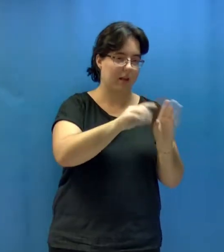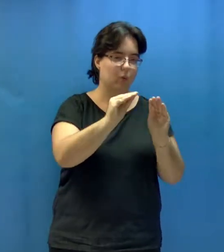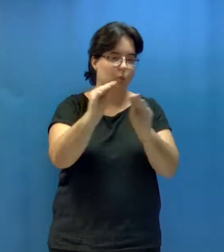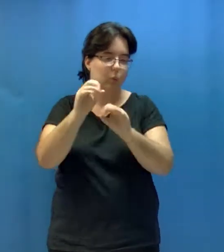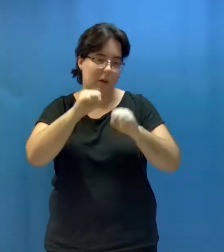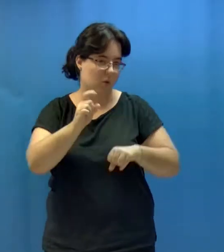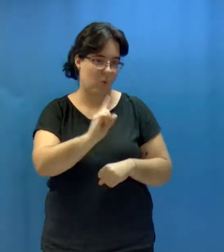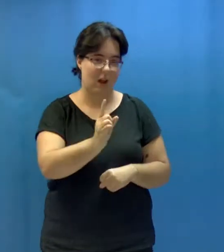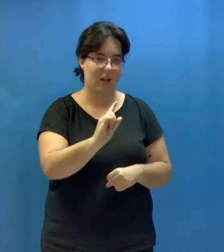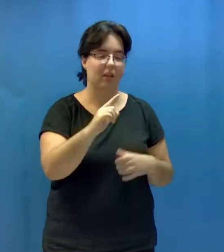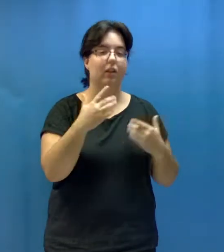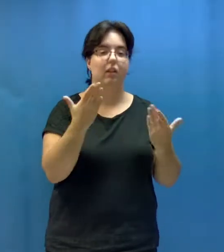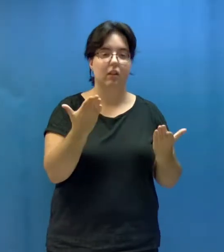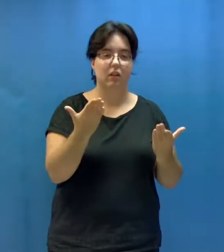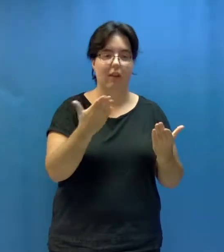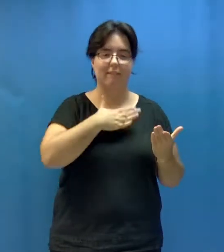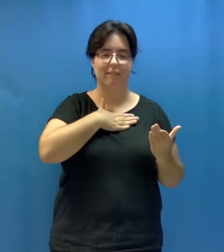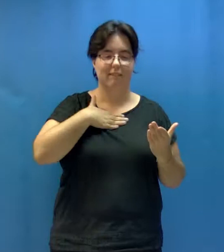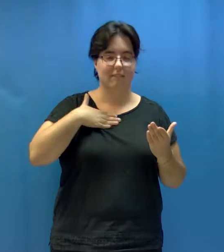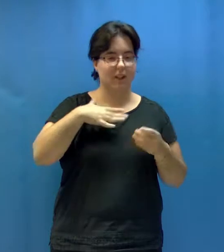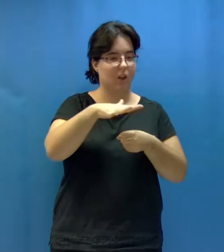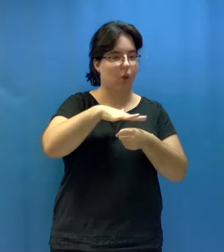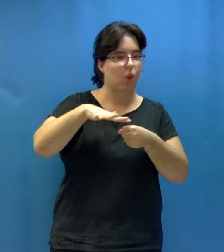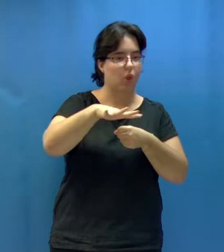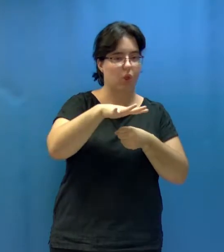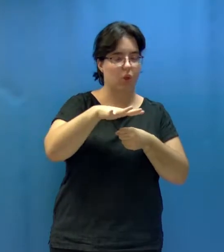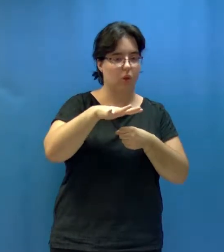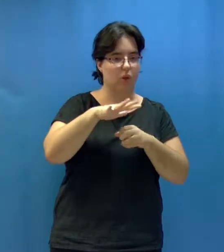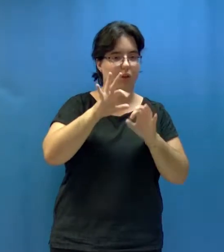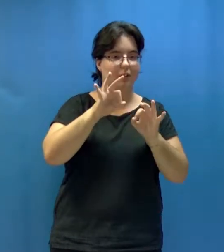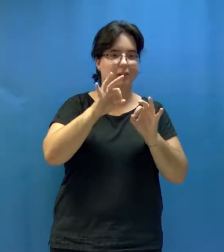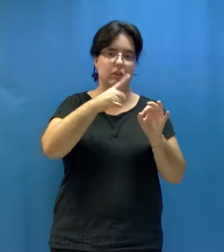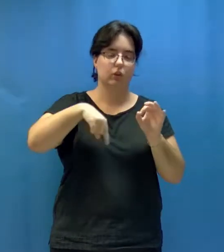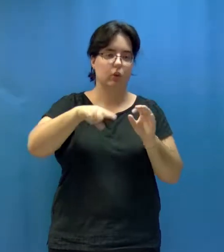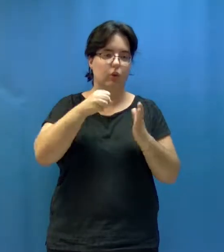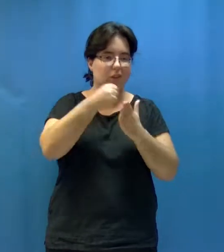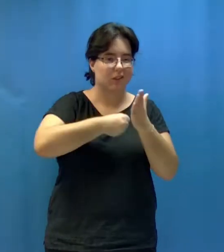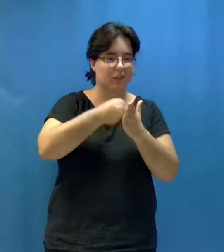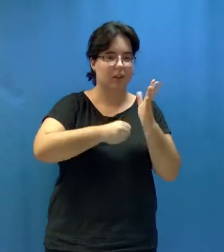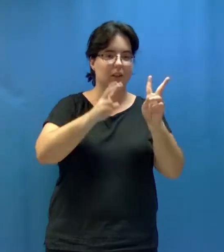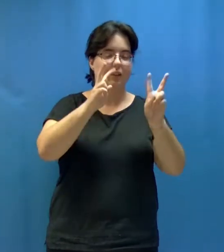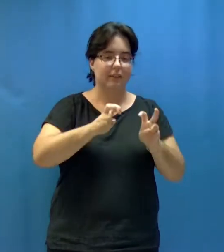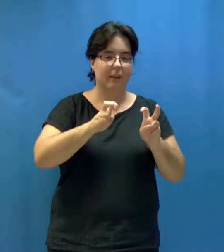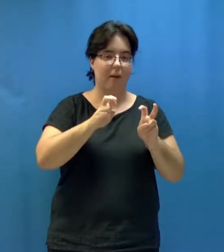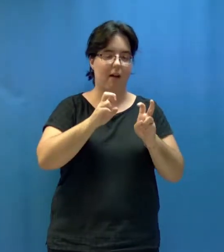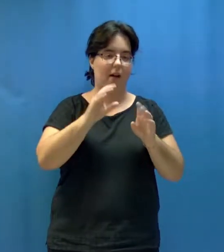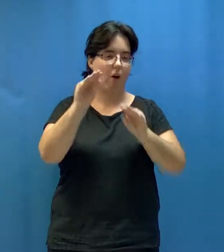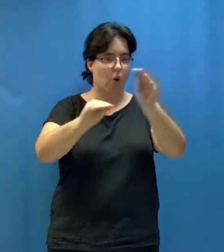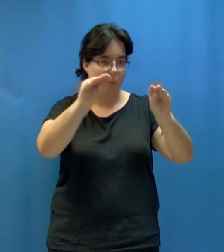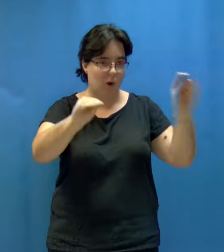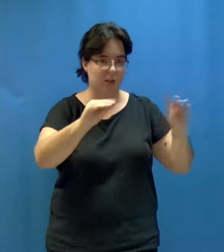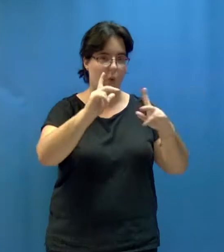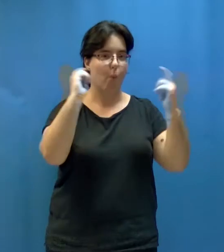en que volem que aquest espai siga el més horitzontal possible. Des de Castelló en Moviment hem insistit en aspectes com els terminis de les convocatòries, la publicitat, en reduir